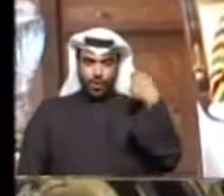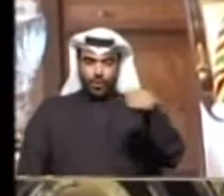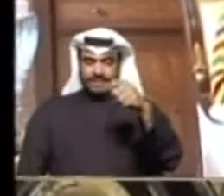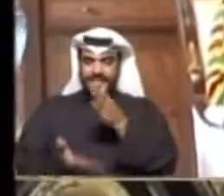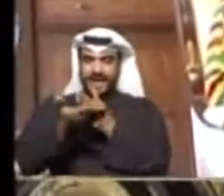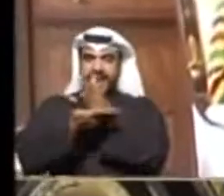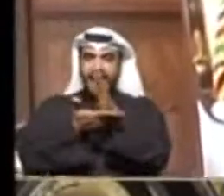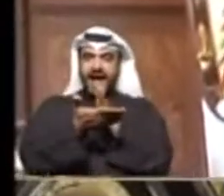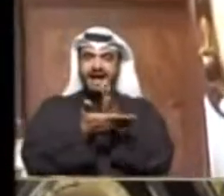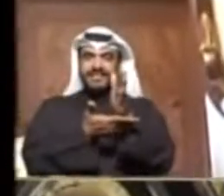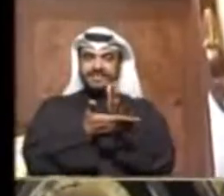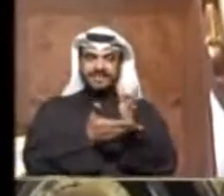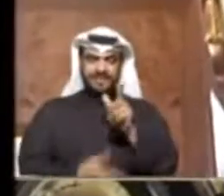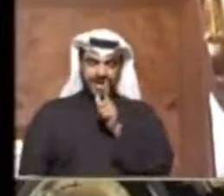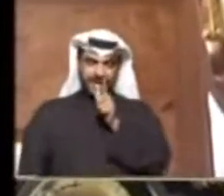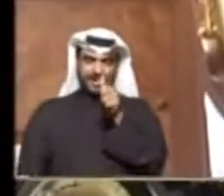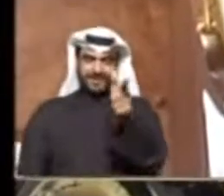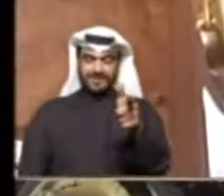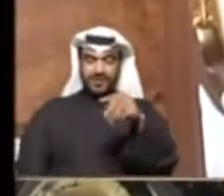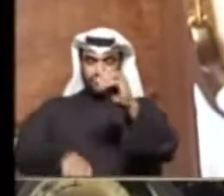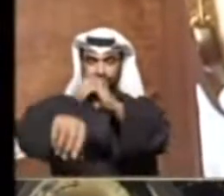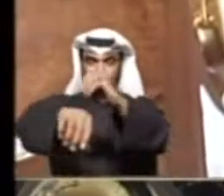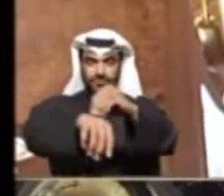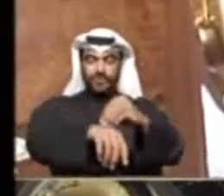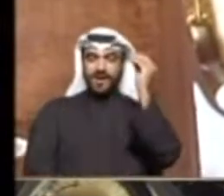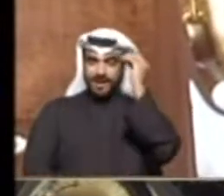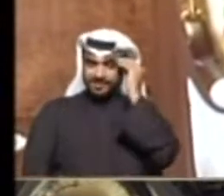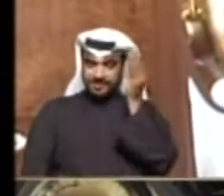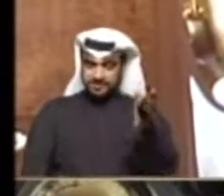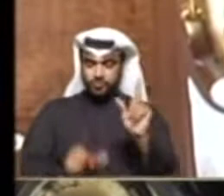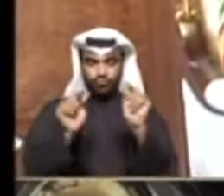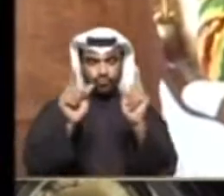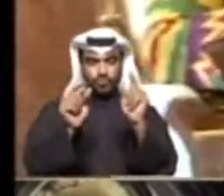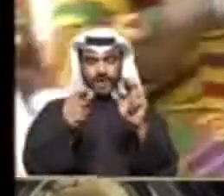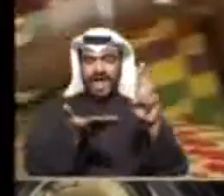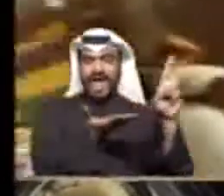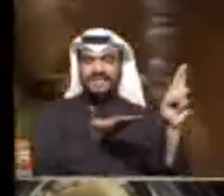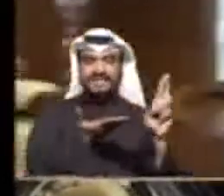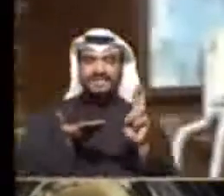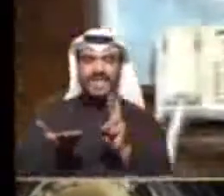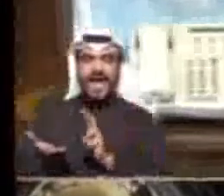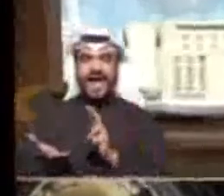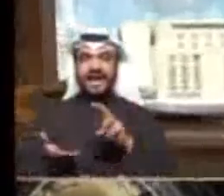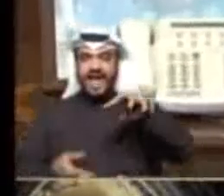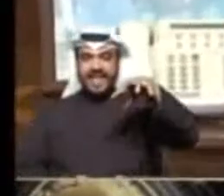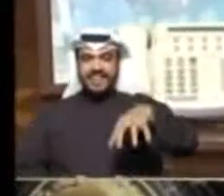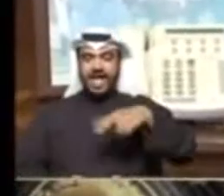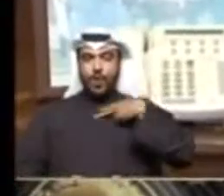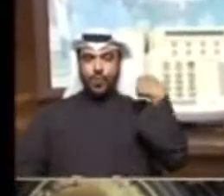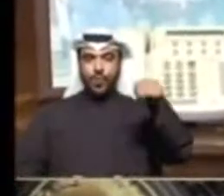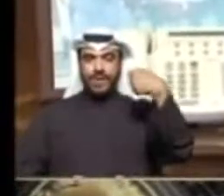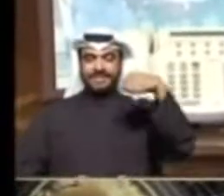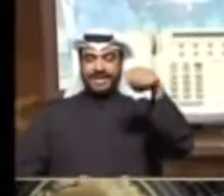ووزير الخارجية الشيخ صباح خالد الحمد الصباح مجلس الوزراء علما بنتائج الزيارة التي قامت بها للبلاد وزيرة